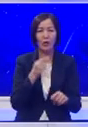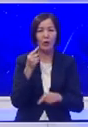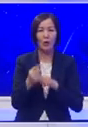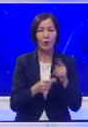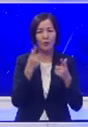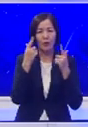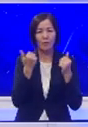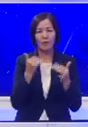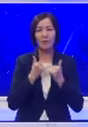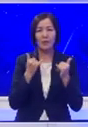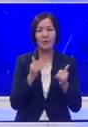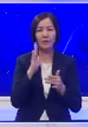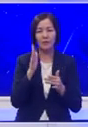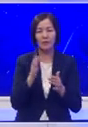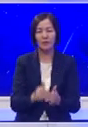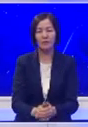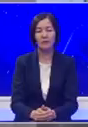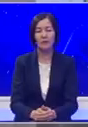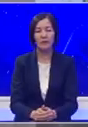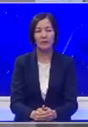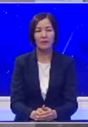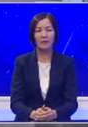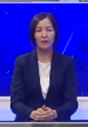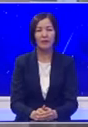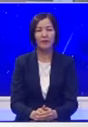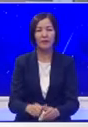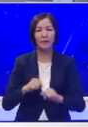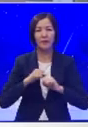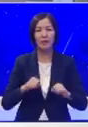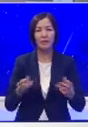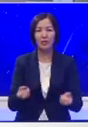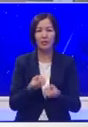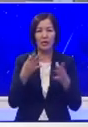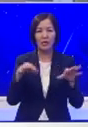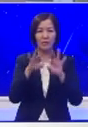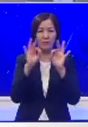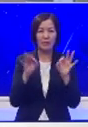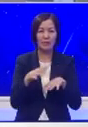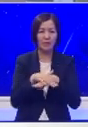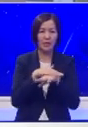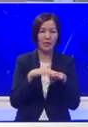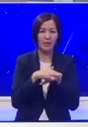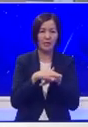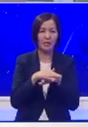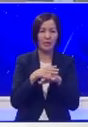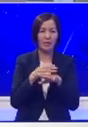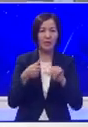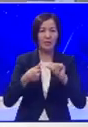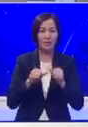жүрсін дейді игіске ат салысқандар. Батырдың жарқын бейнесі халқының жадында мәңгілік